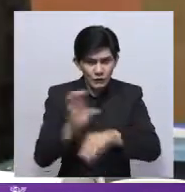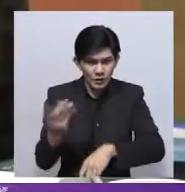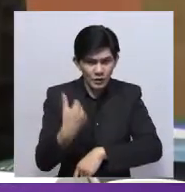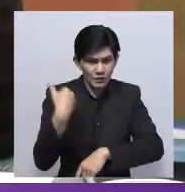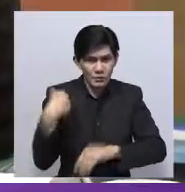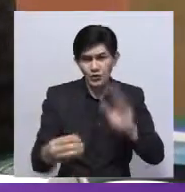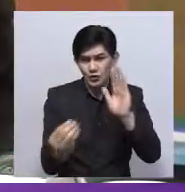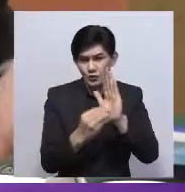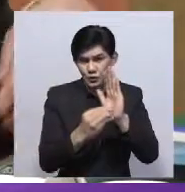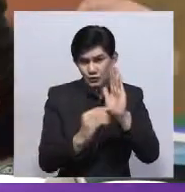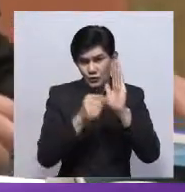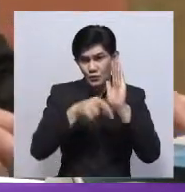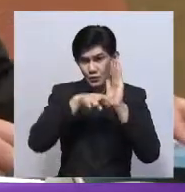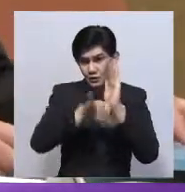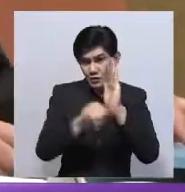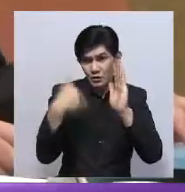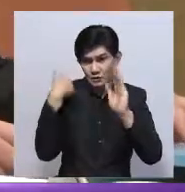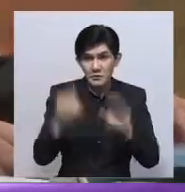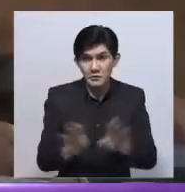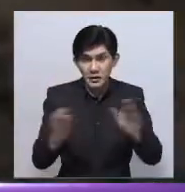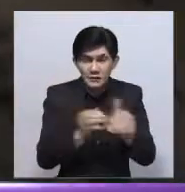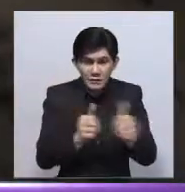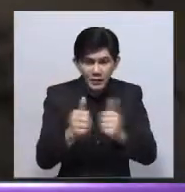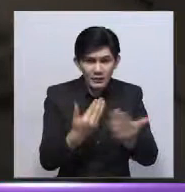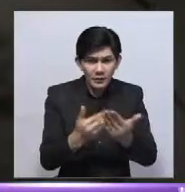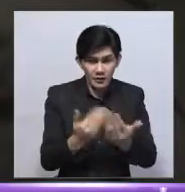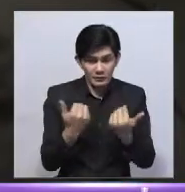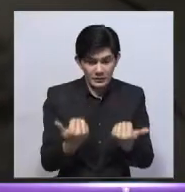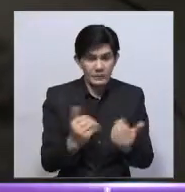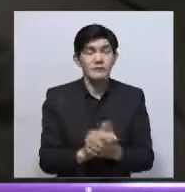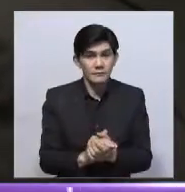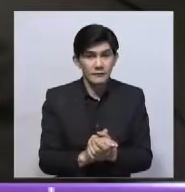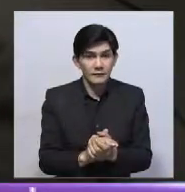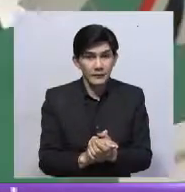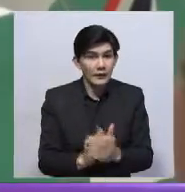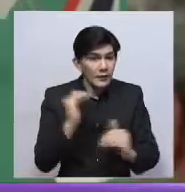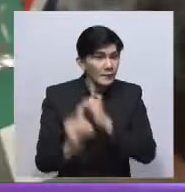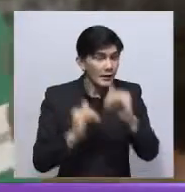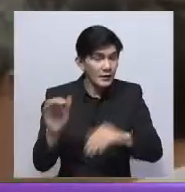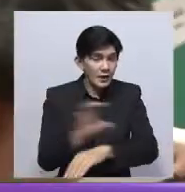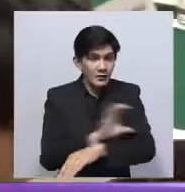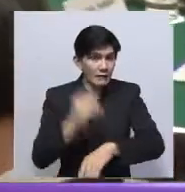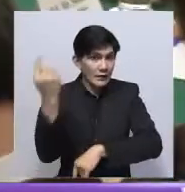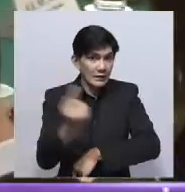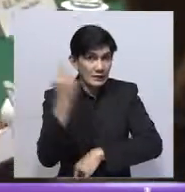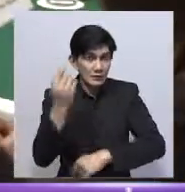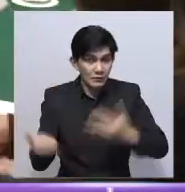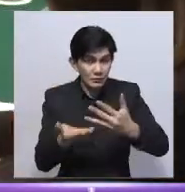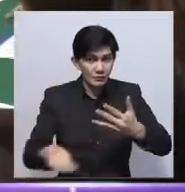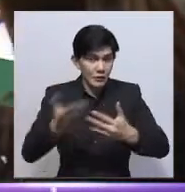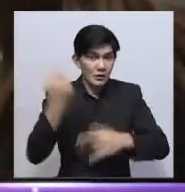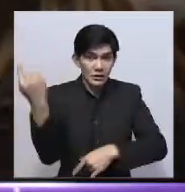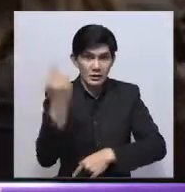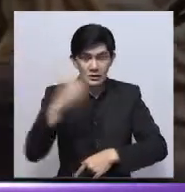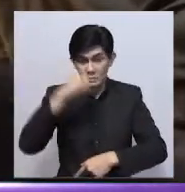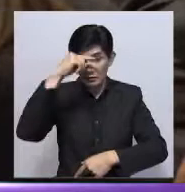เส้นทางกรุงเทพระยองที่จะเริ่มเปิดประกวดราคาภายในปีนี้รวมทั้งการพัฒนารถไฟท่องเที่ยวเพื่อยกระดับการท่องเที่ยว